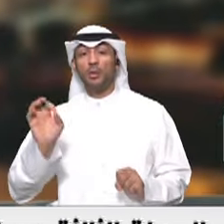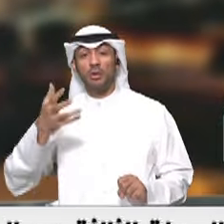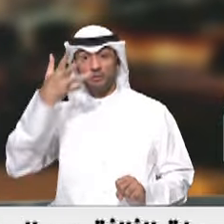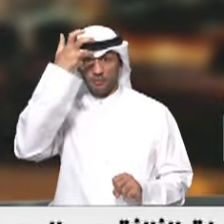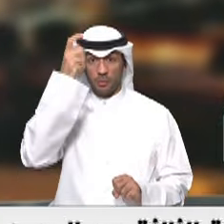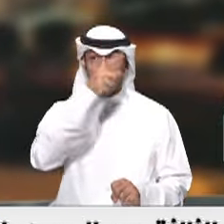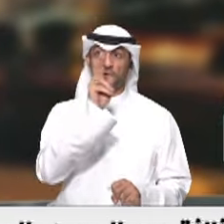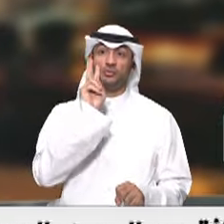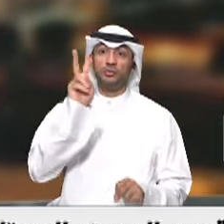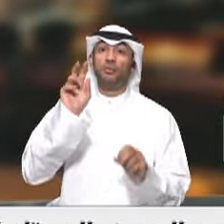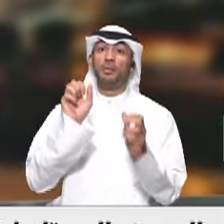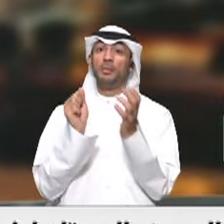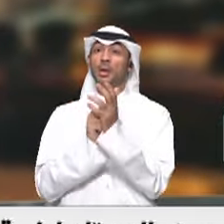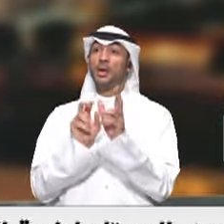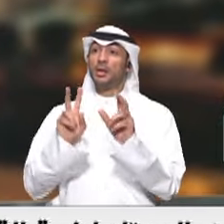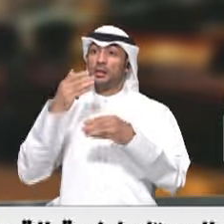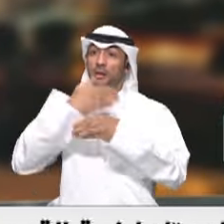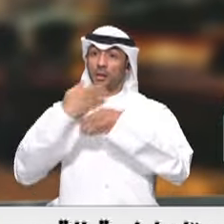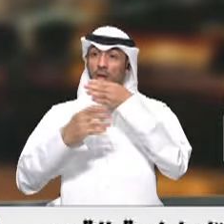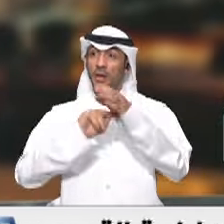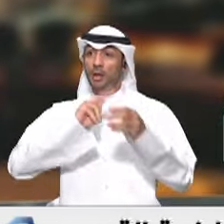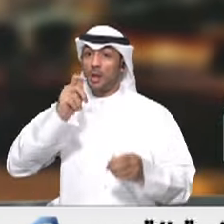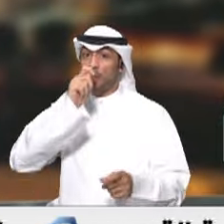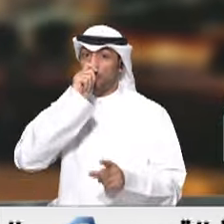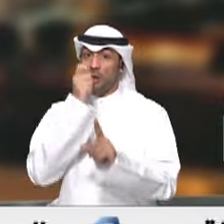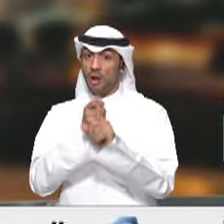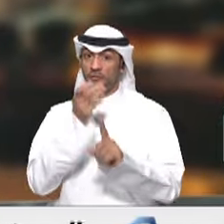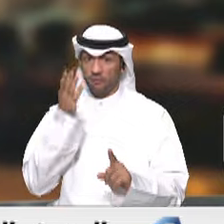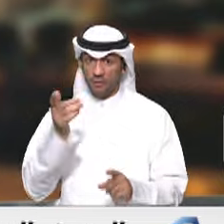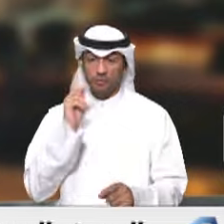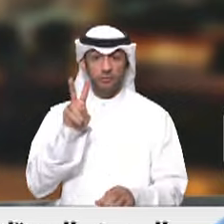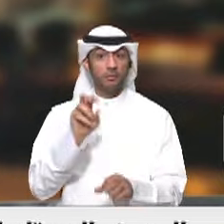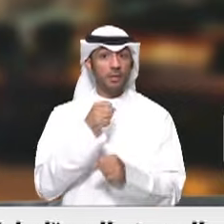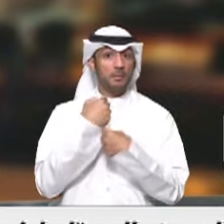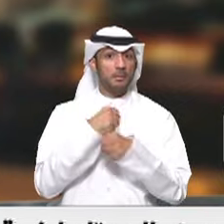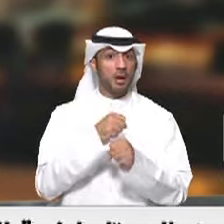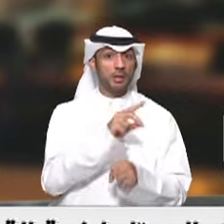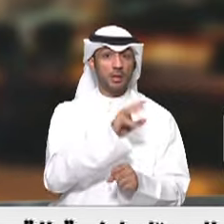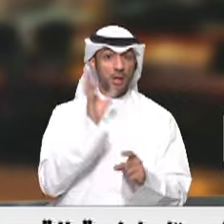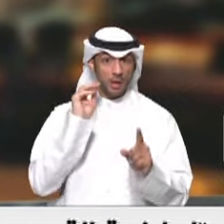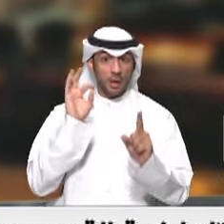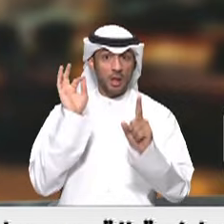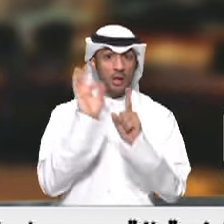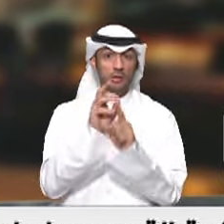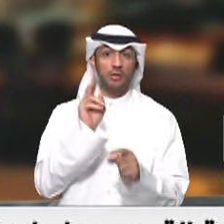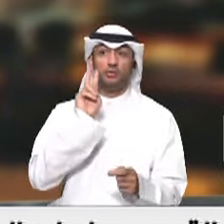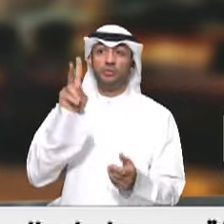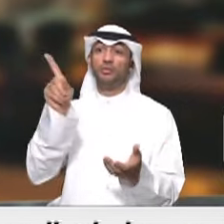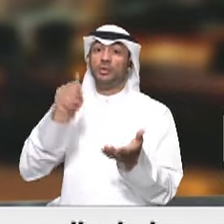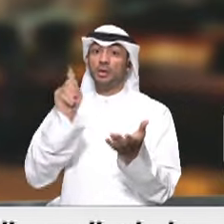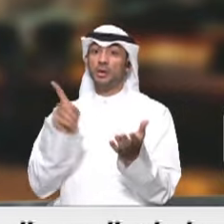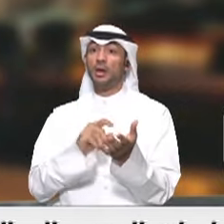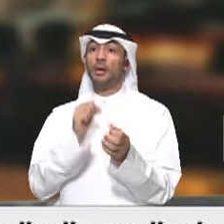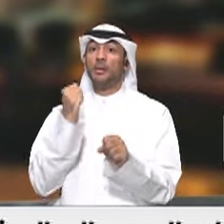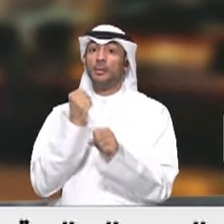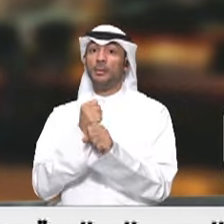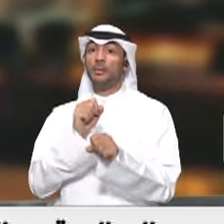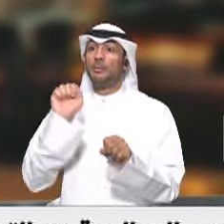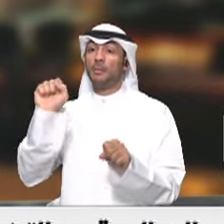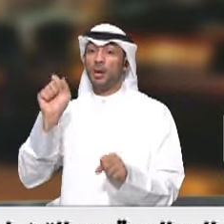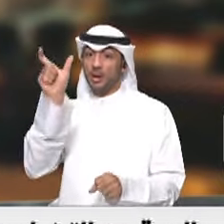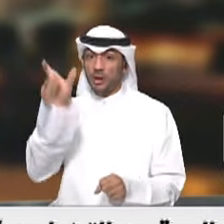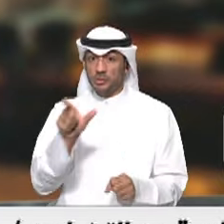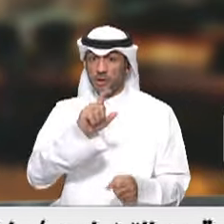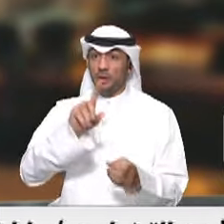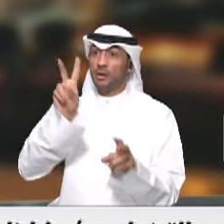المخالفات البنائيه واوضحت البلديه ان الجولات هدفت ايضا للتاكد من مدى التزام اصحاب العقارات